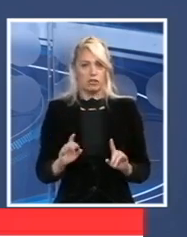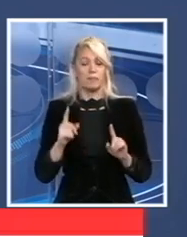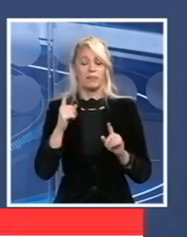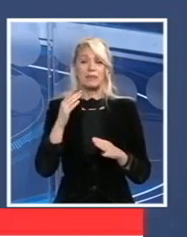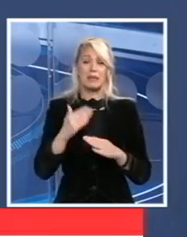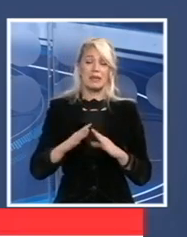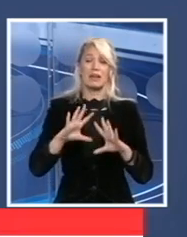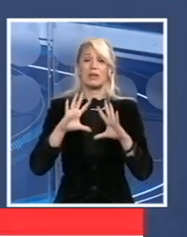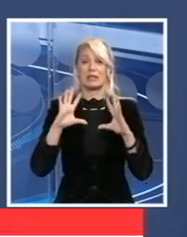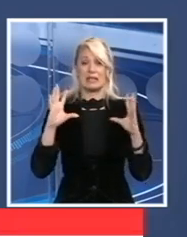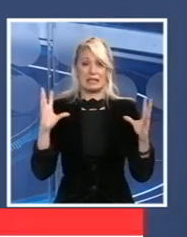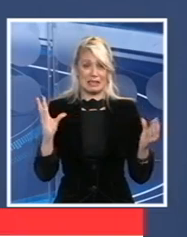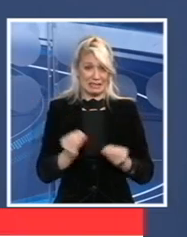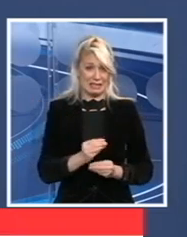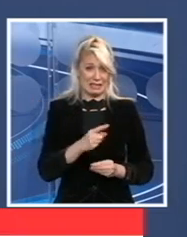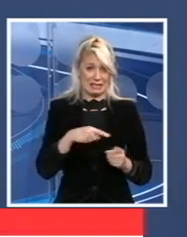svi oni